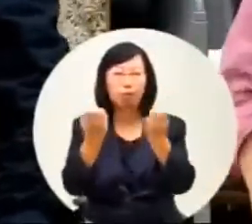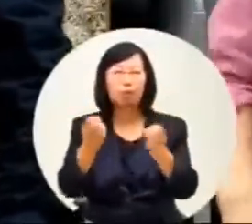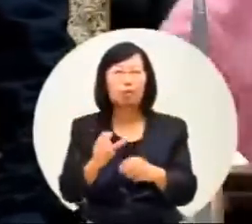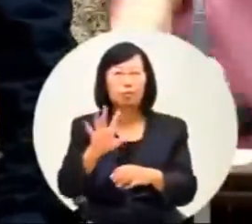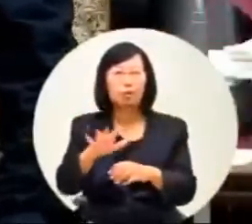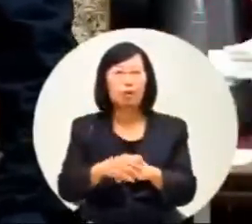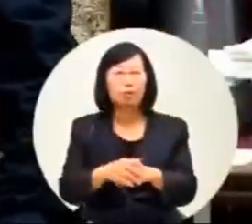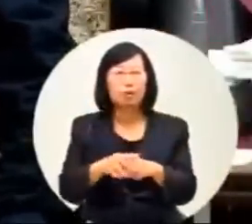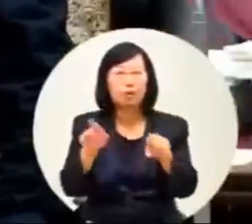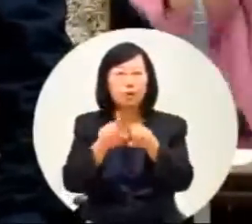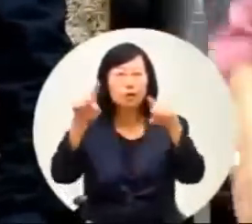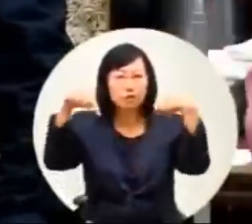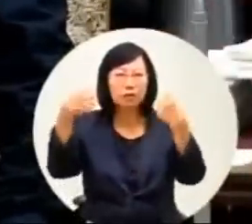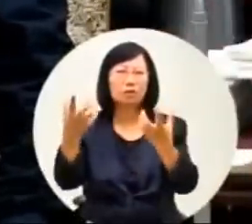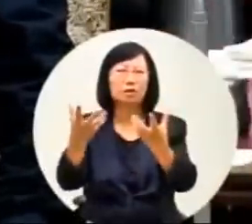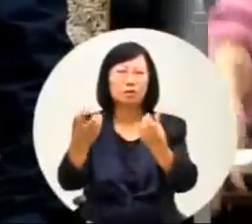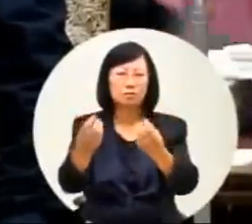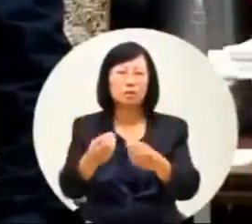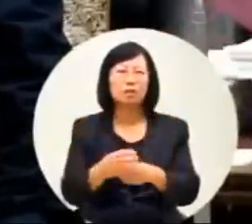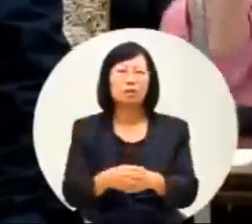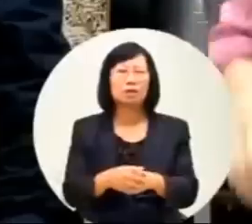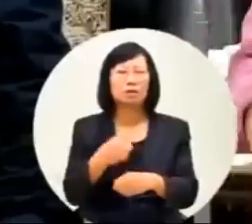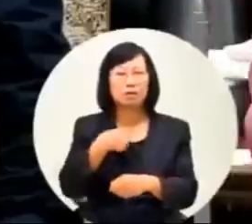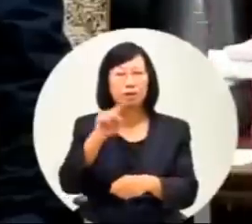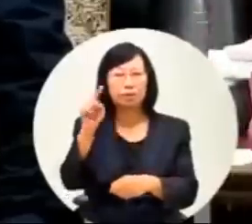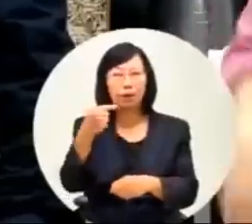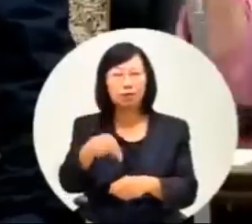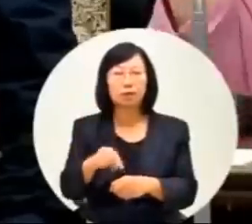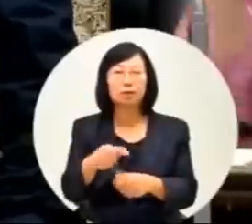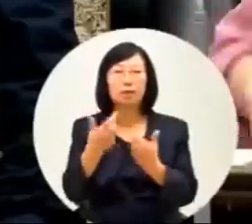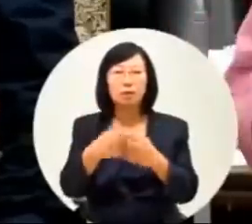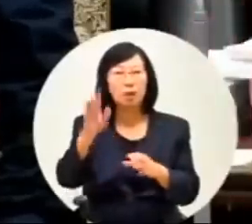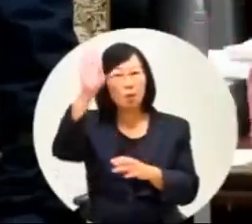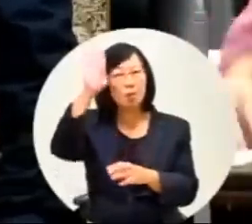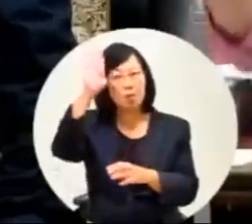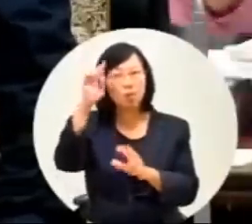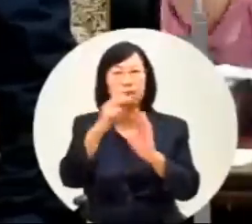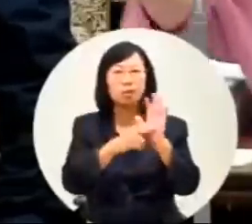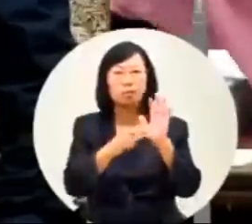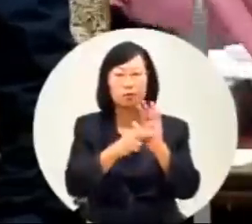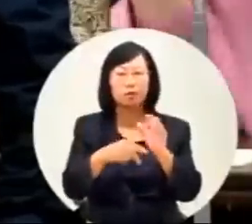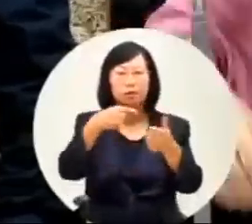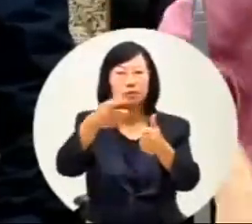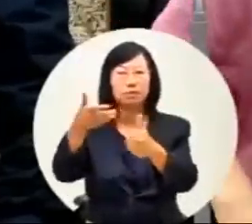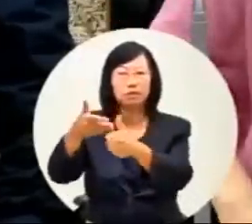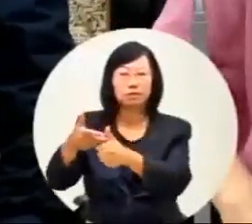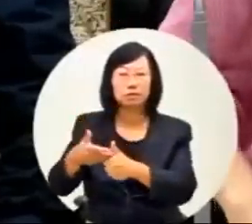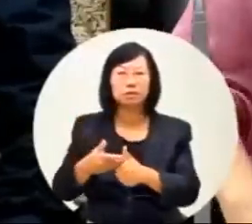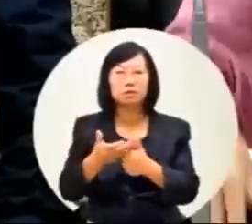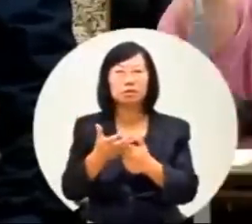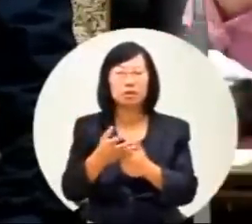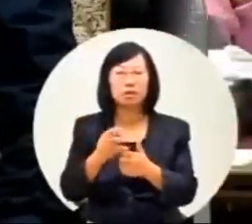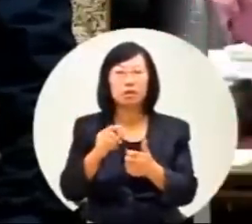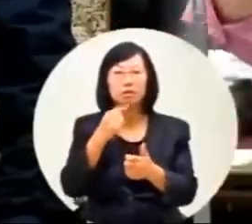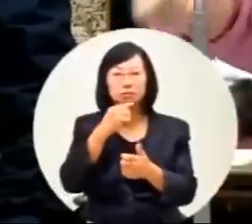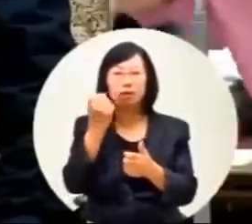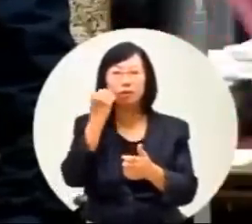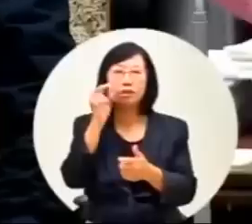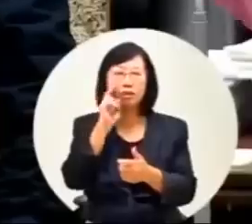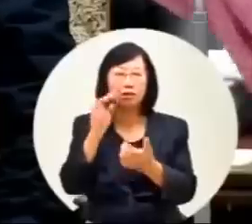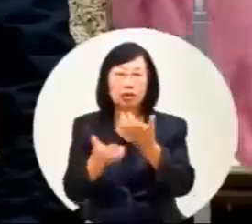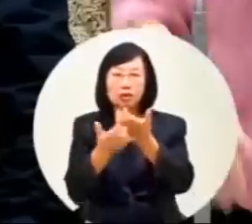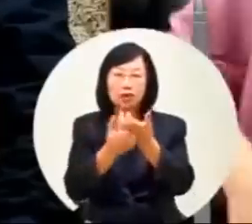无啊，所以他是这样来的。好，但是你不要乱讲，告诉错误的教育，供冷泉加了就变温泉哈。然后好，第